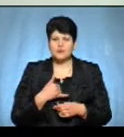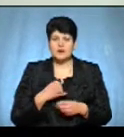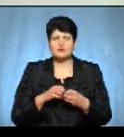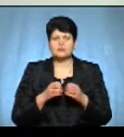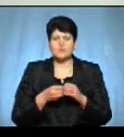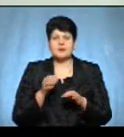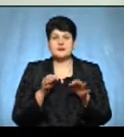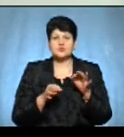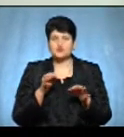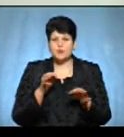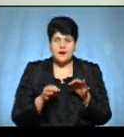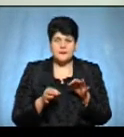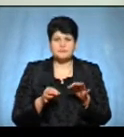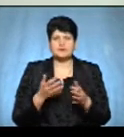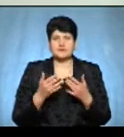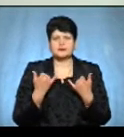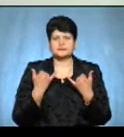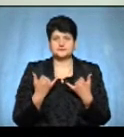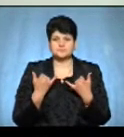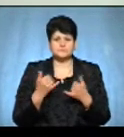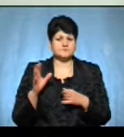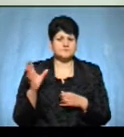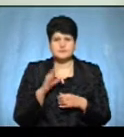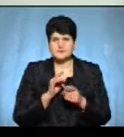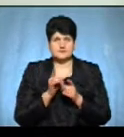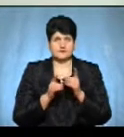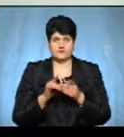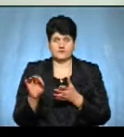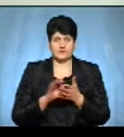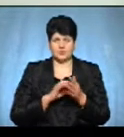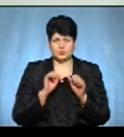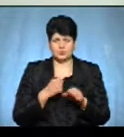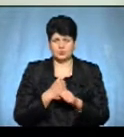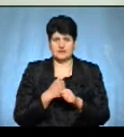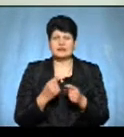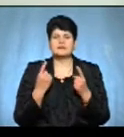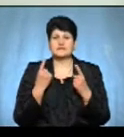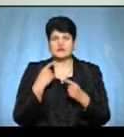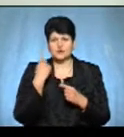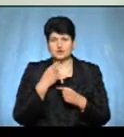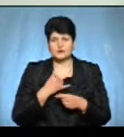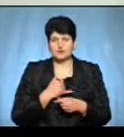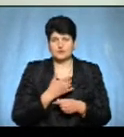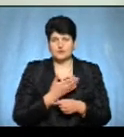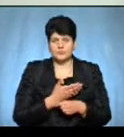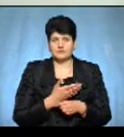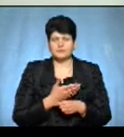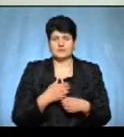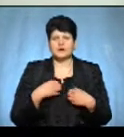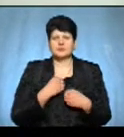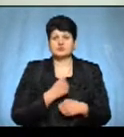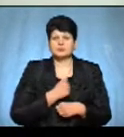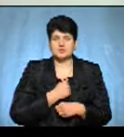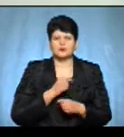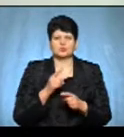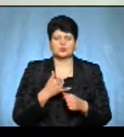проблема ще з судами, але все ж таки наразі не всі зміни зараз, і дуже велика особисто в мене прикро,